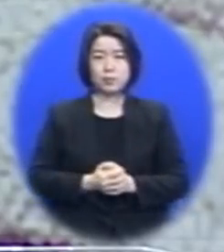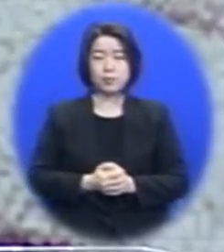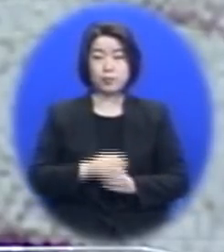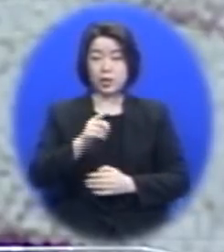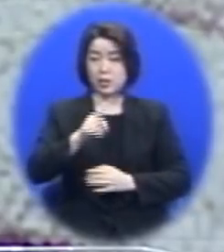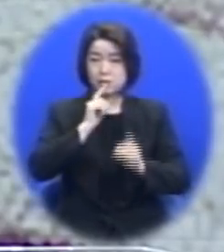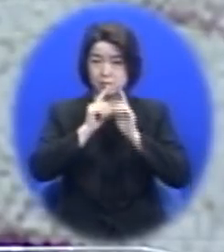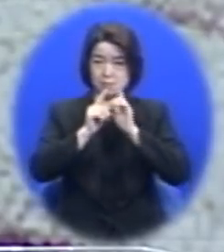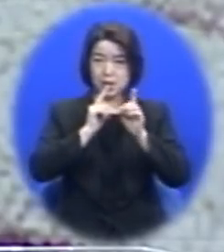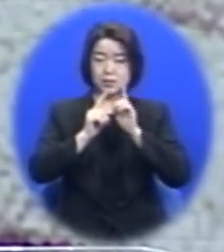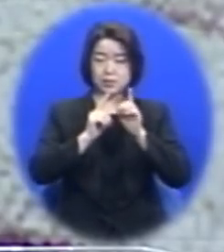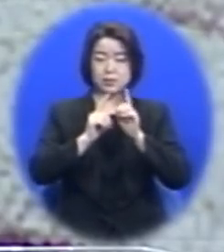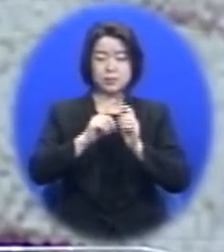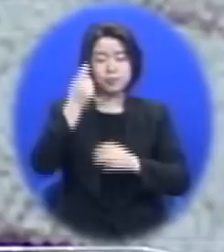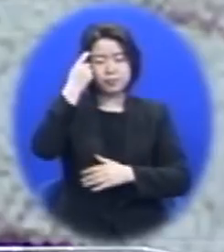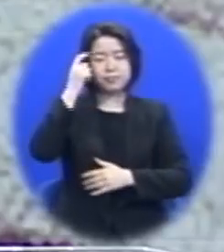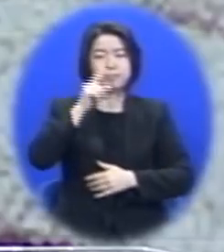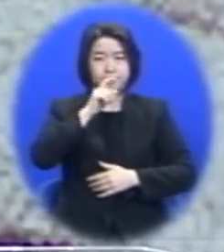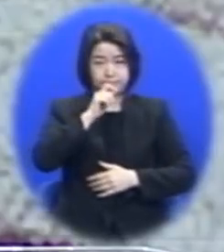묵상하면서